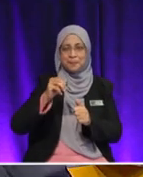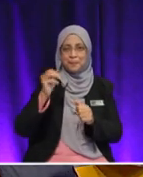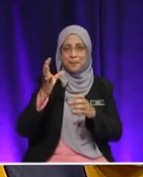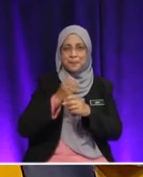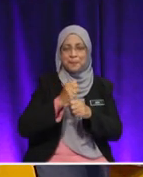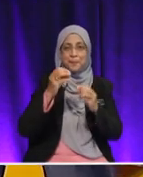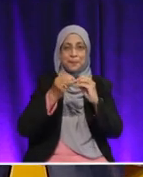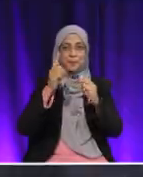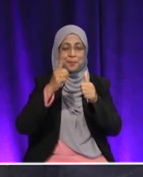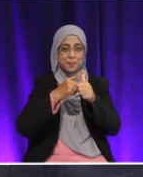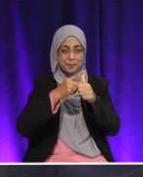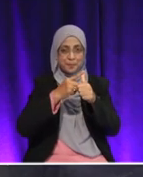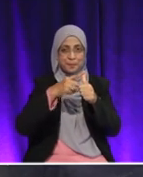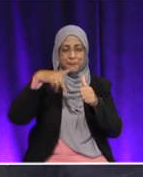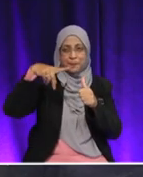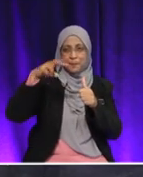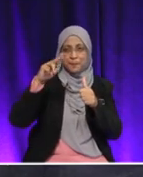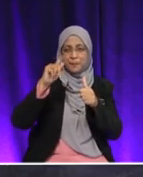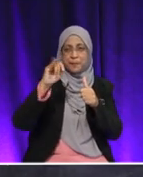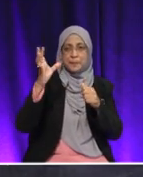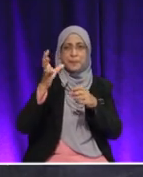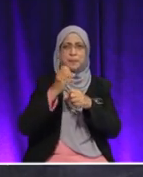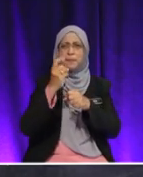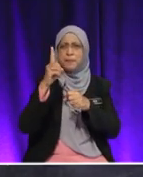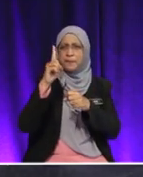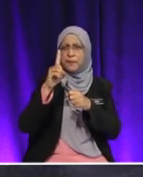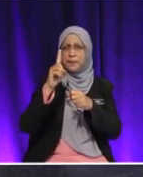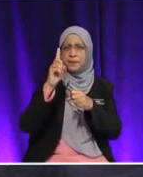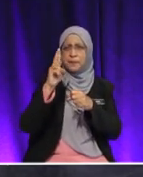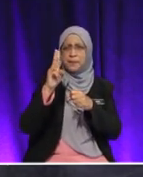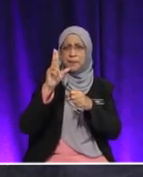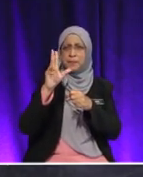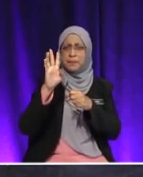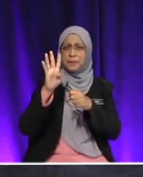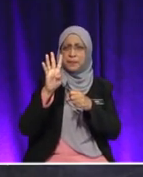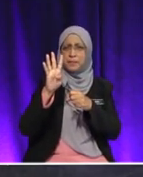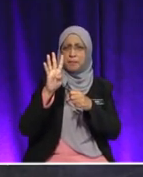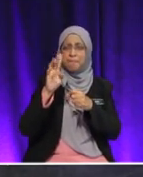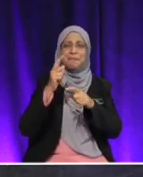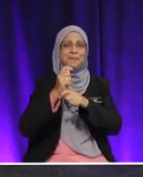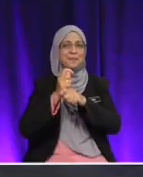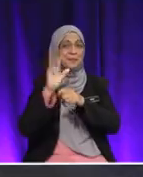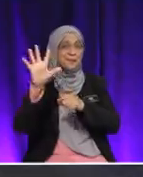pertama Kritika dapat berapa satu dua tiga empat lima